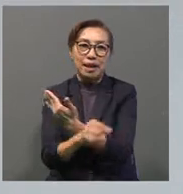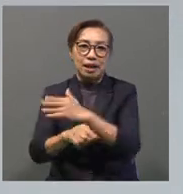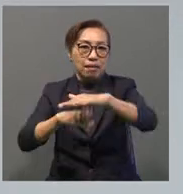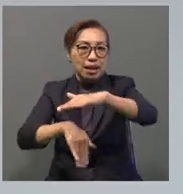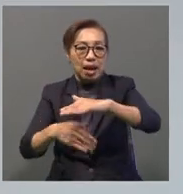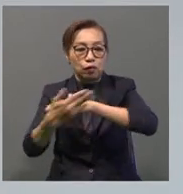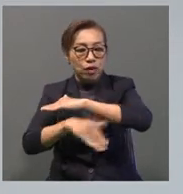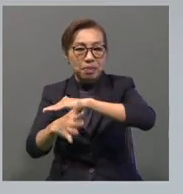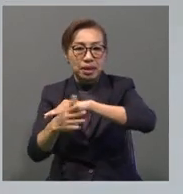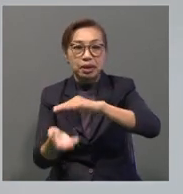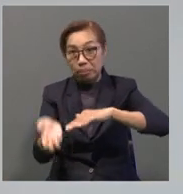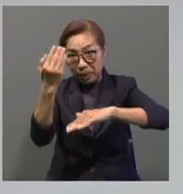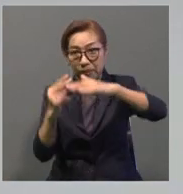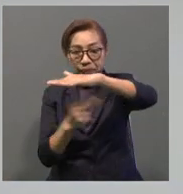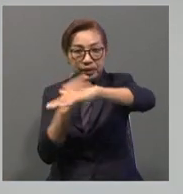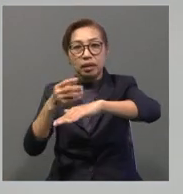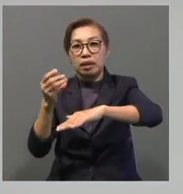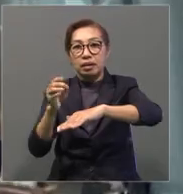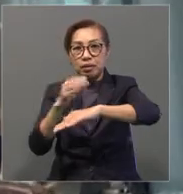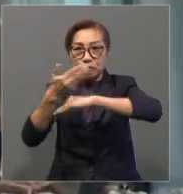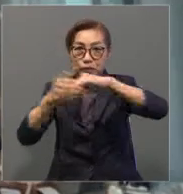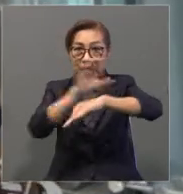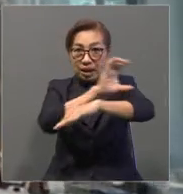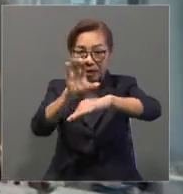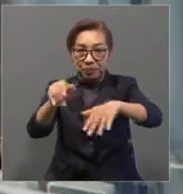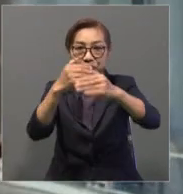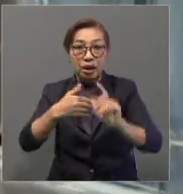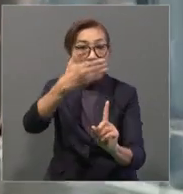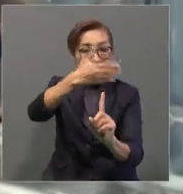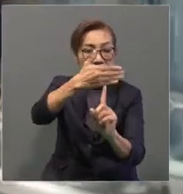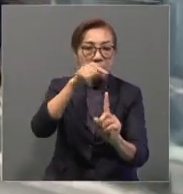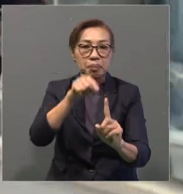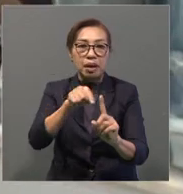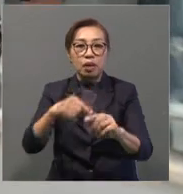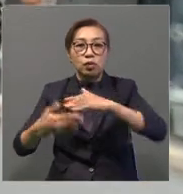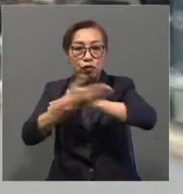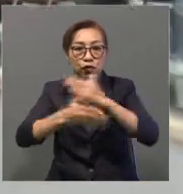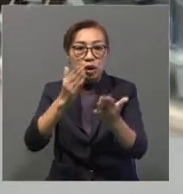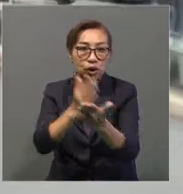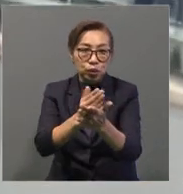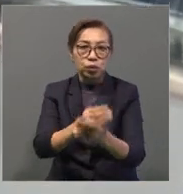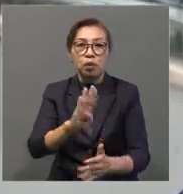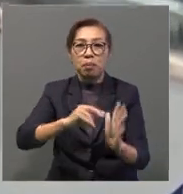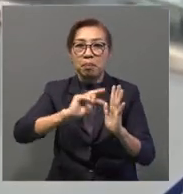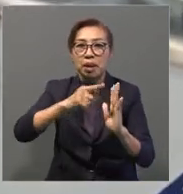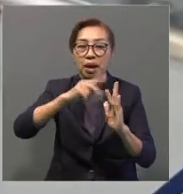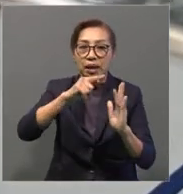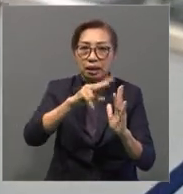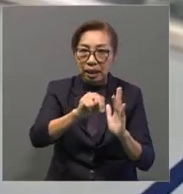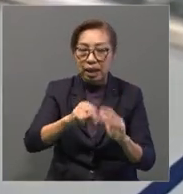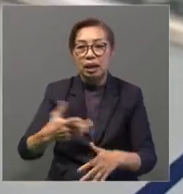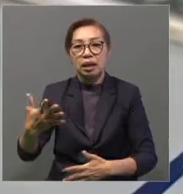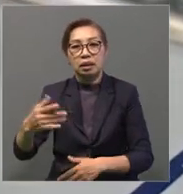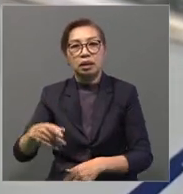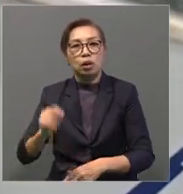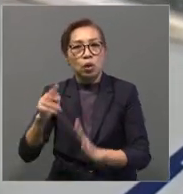เลิกอย่างที่บอกไปการใช้ป้ายหยุดรถไฟกมวันที่ 11สถานีบางเขนที่หยุดรถไฟทุ่งสองห้องสถานีหลักสี่